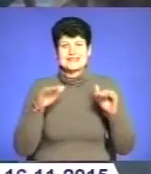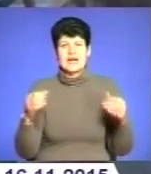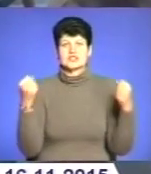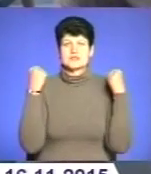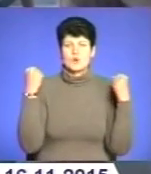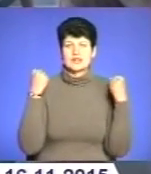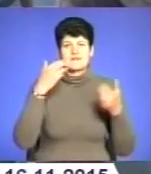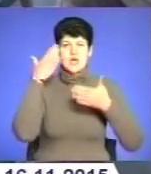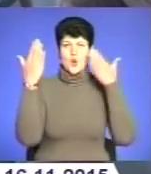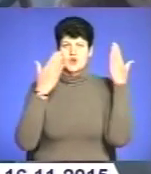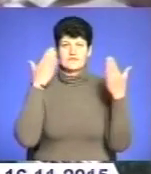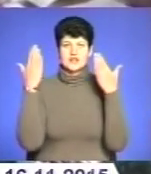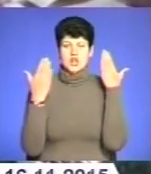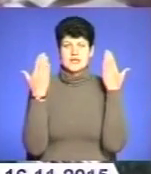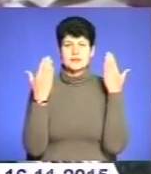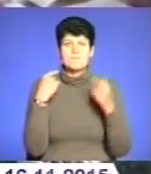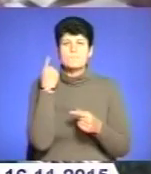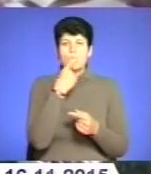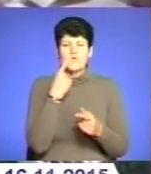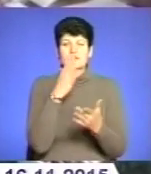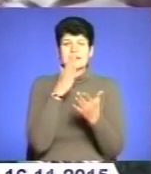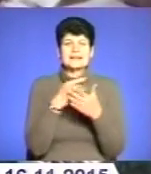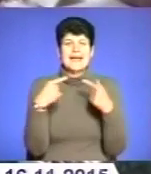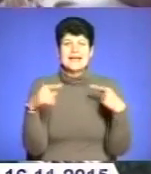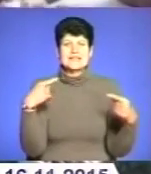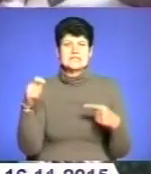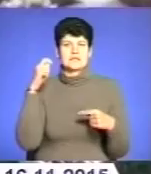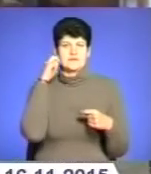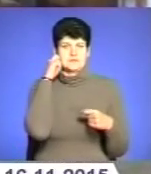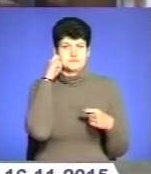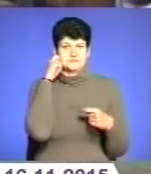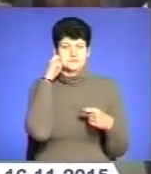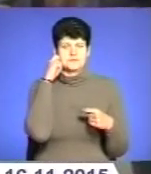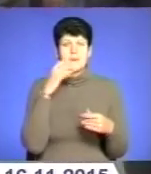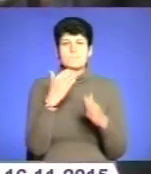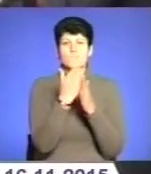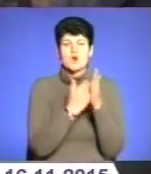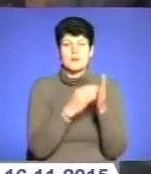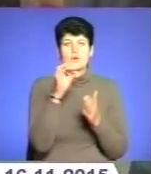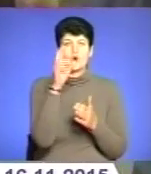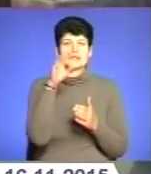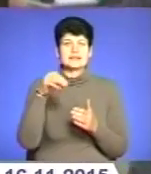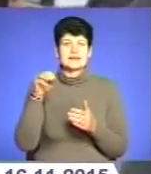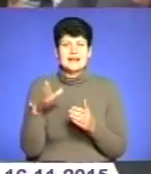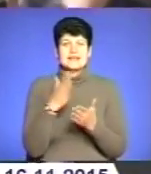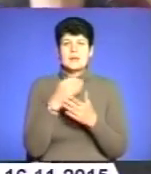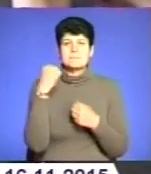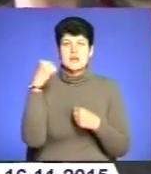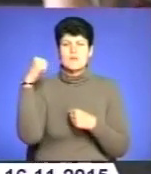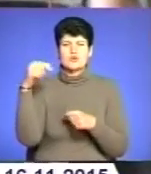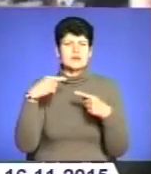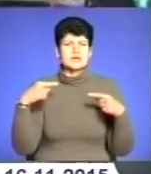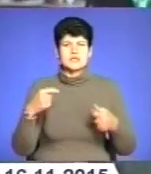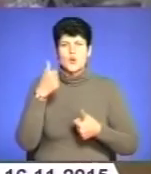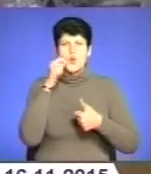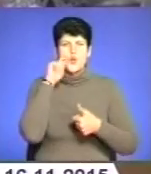і розважальні. Мовлення розраховане на різні вікові категорії. Програми ОДТРК є переможцями численних